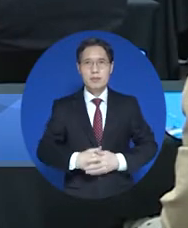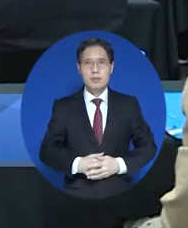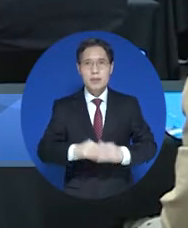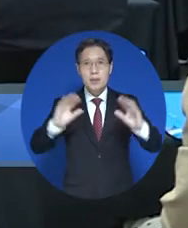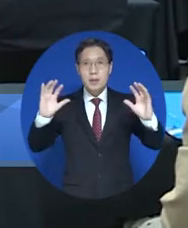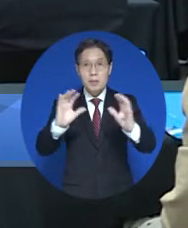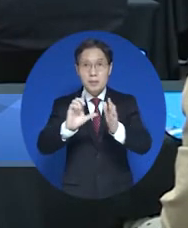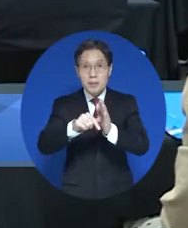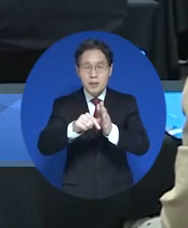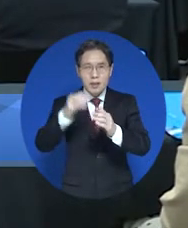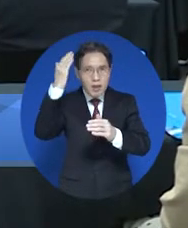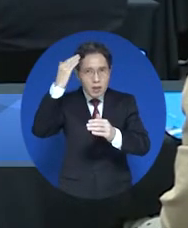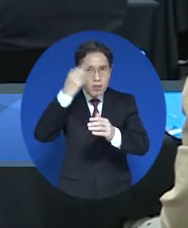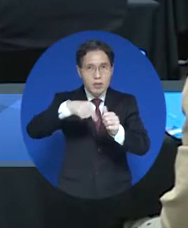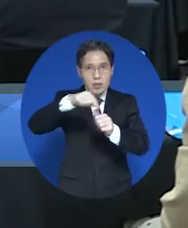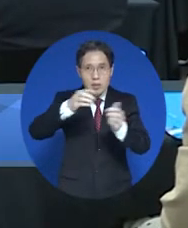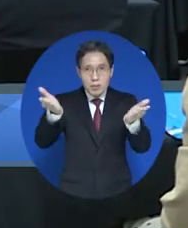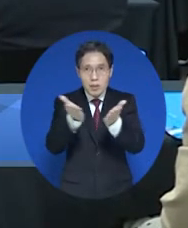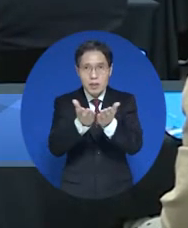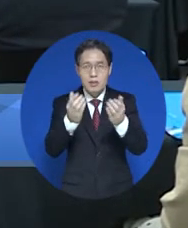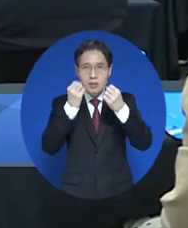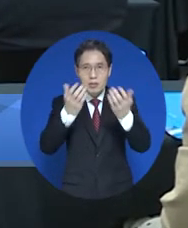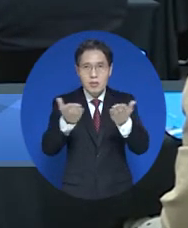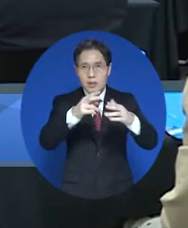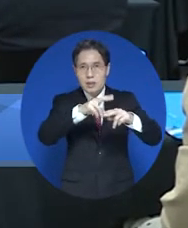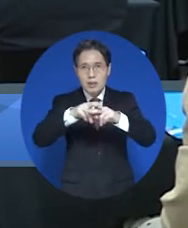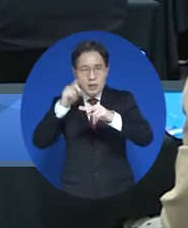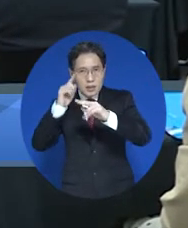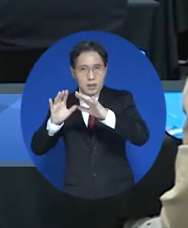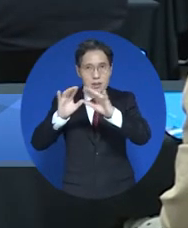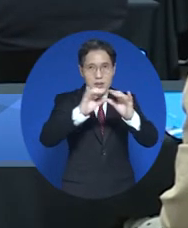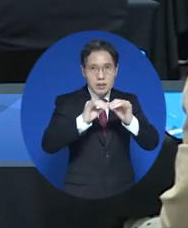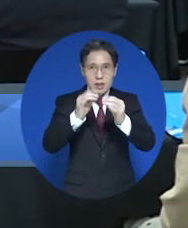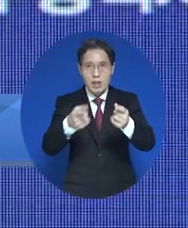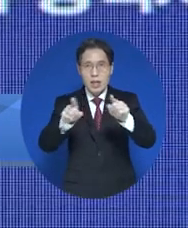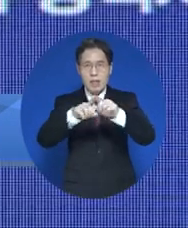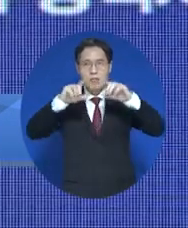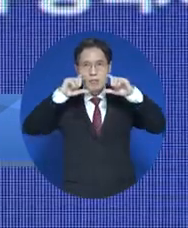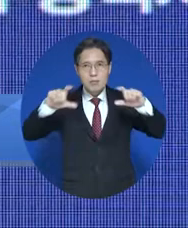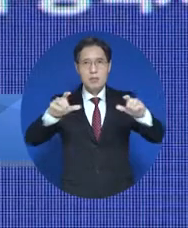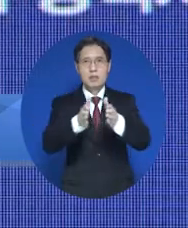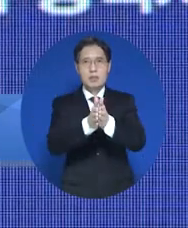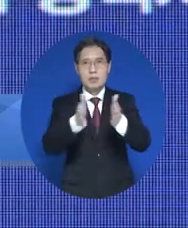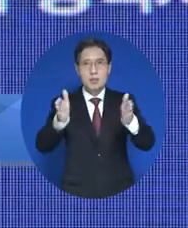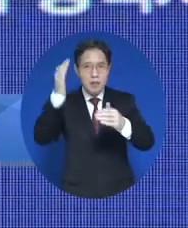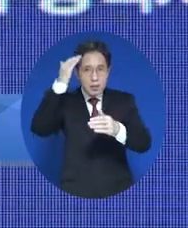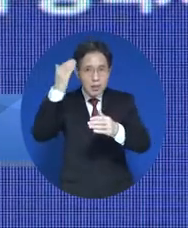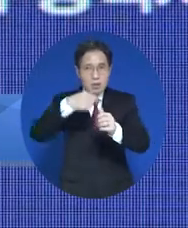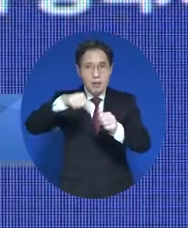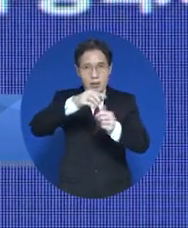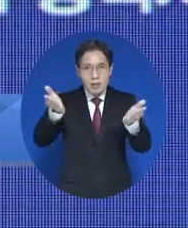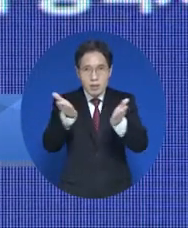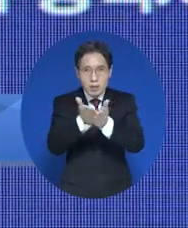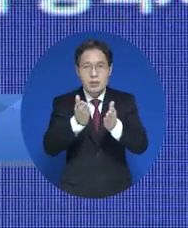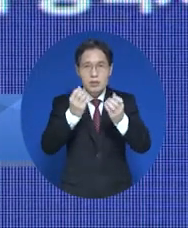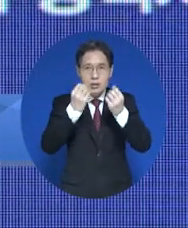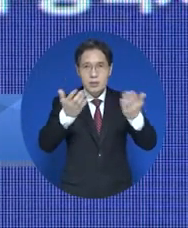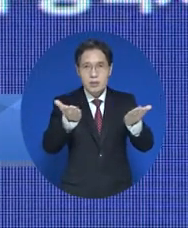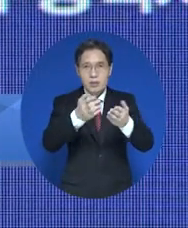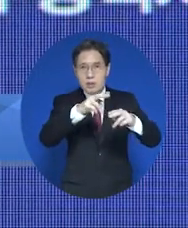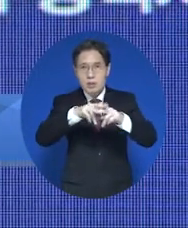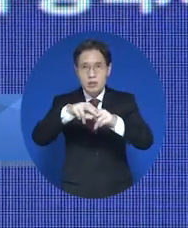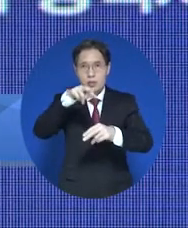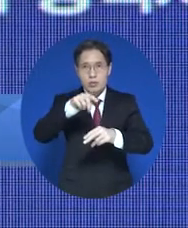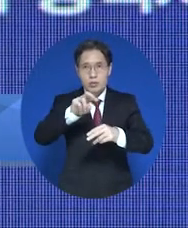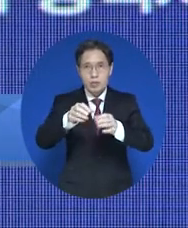이날 행사는 한국판 u 딜의 공감대 확산을 위한 공동선언 을 시작으로 한국판 뉴딜 과 수소 경제 대구 형